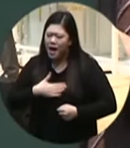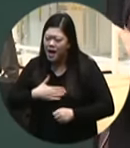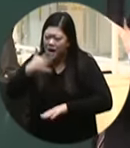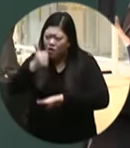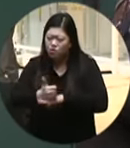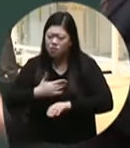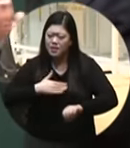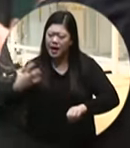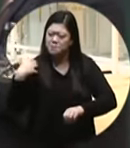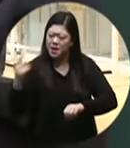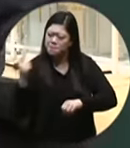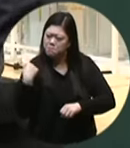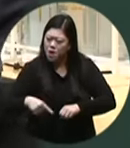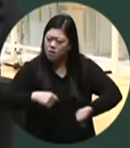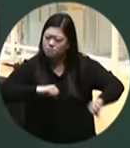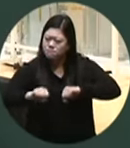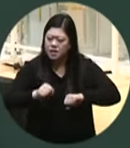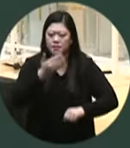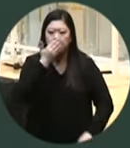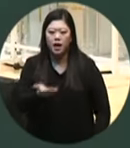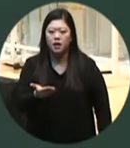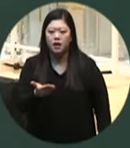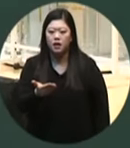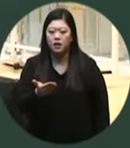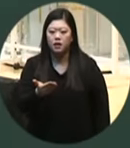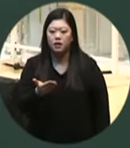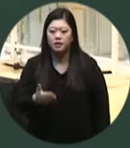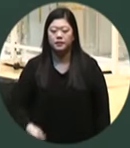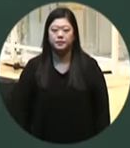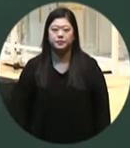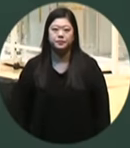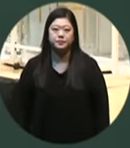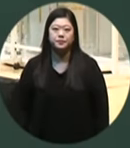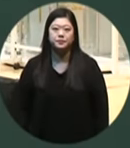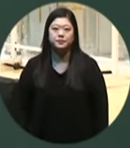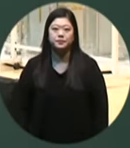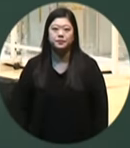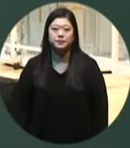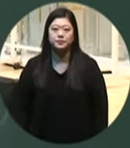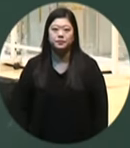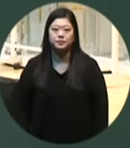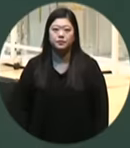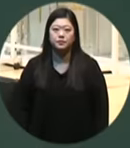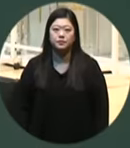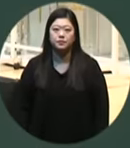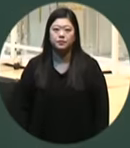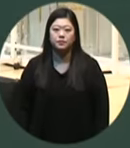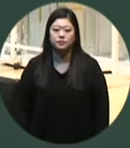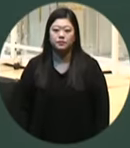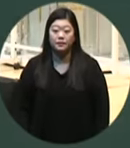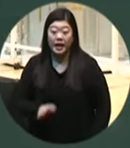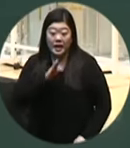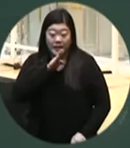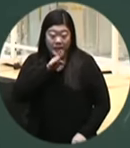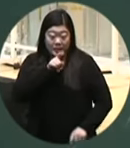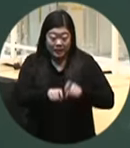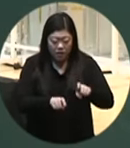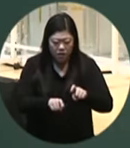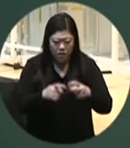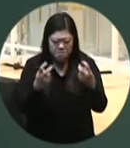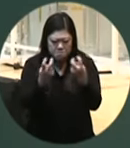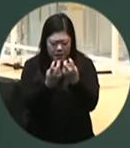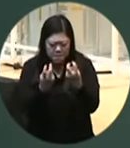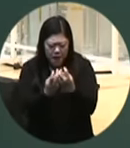your mission. 이렇게 이제 실천을 하는 겁니다. This is how you put things into practice. 여러분들이 실천하는 방법을 알아야 돼요, 내용을. You need to